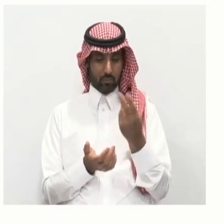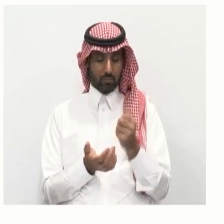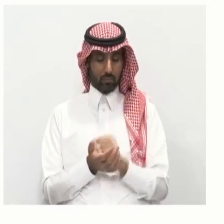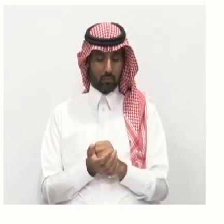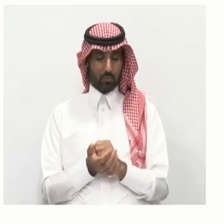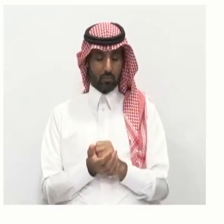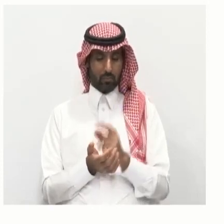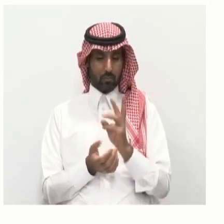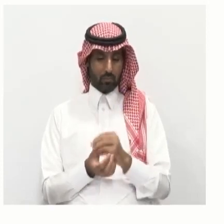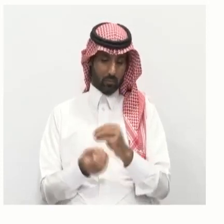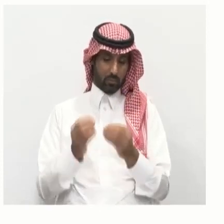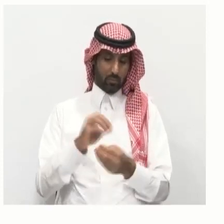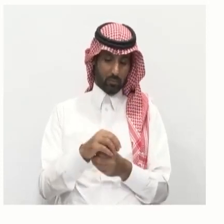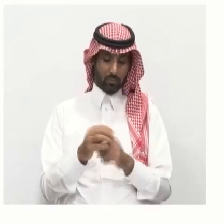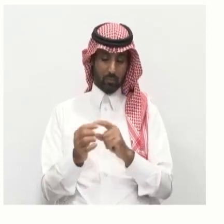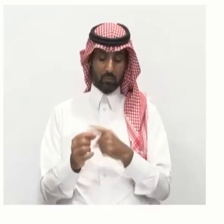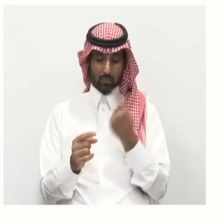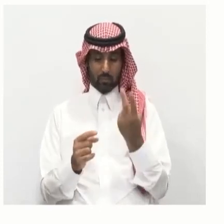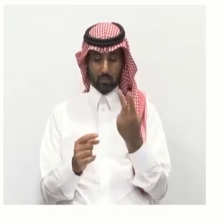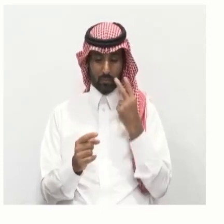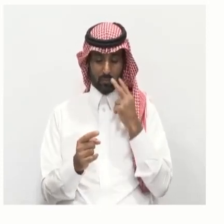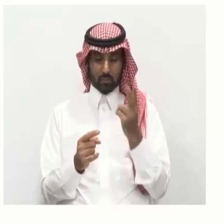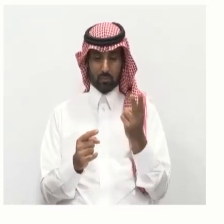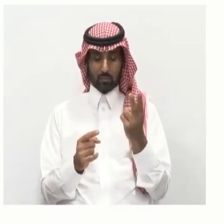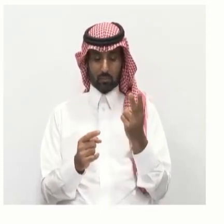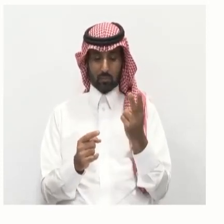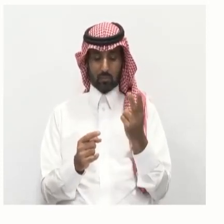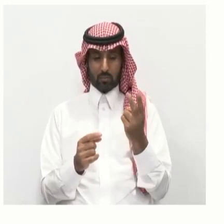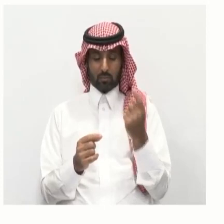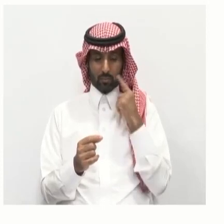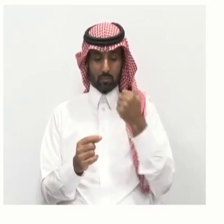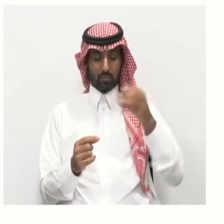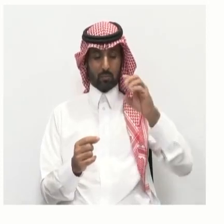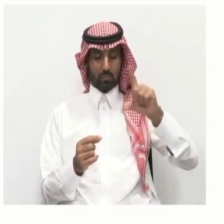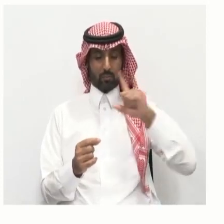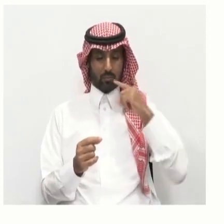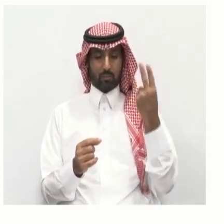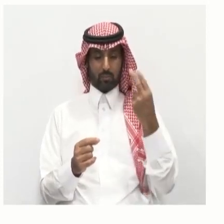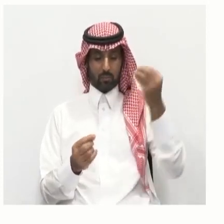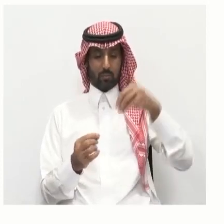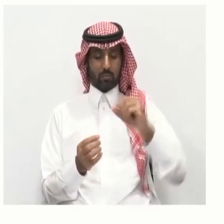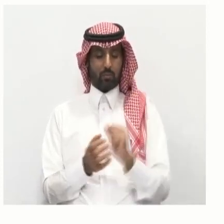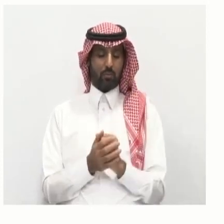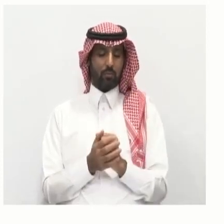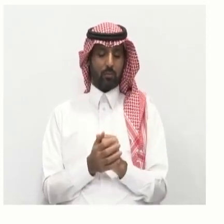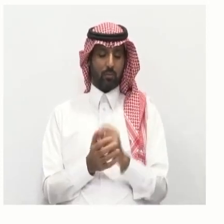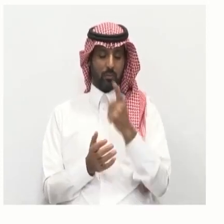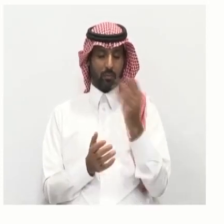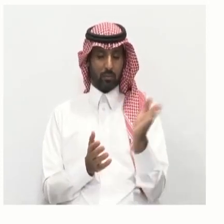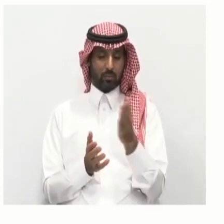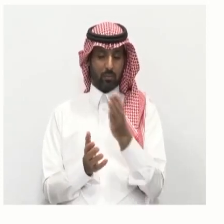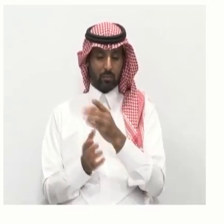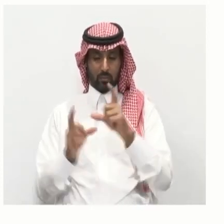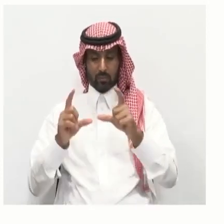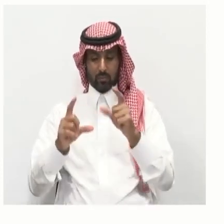ال تحول ذره الصوديوم الى ذرتين والكلور الى ايش الى ذرتين بالتالي انا اضعهم هنا على